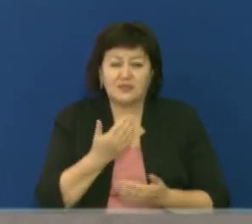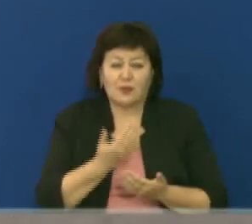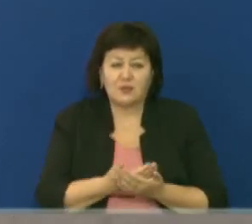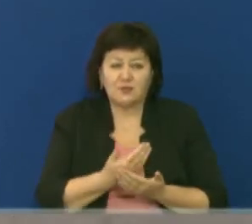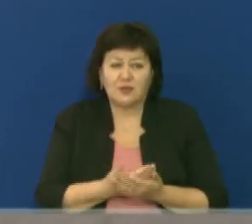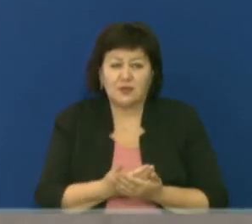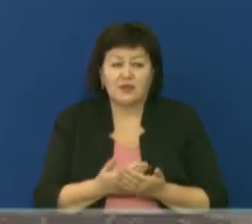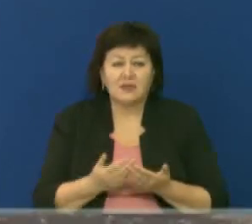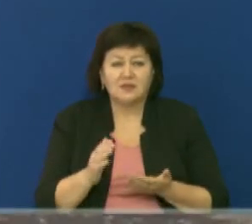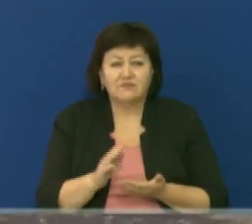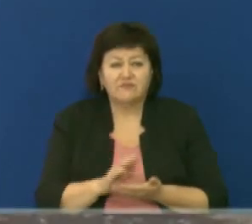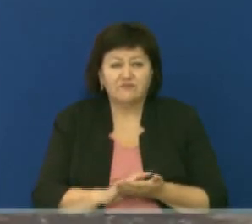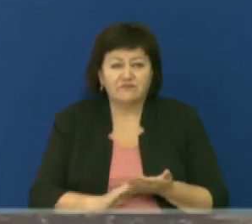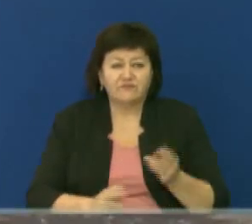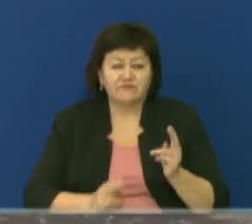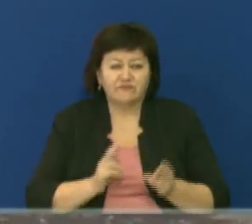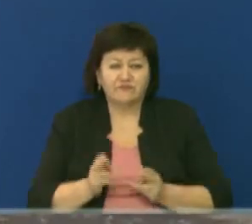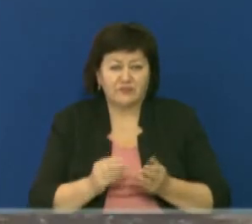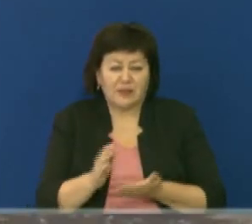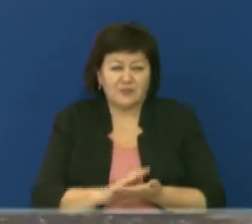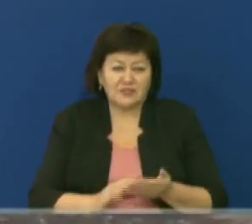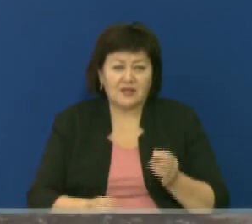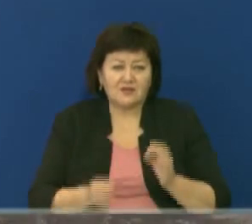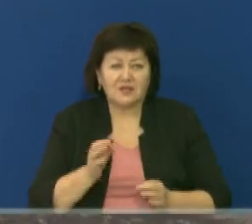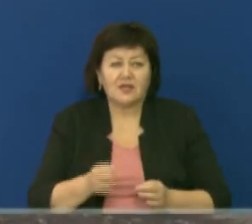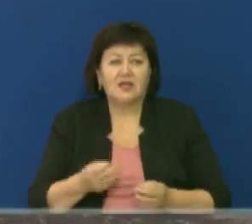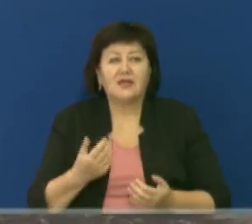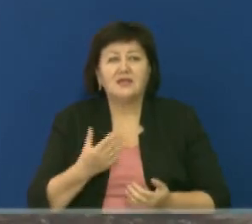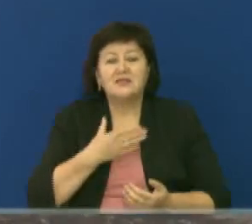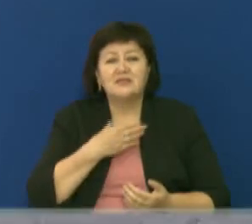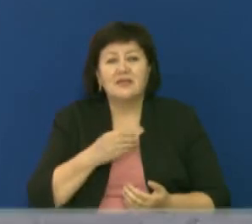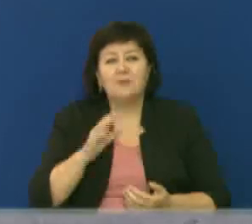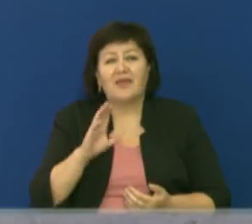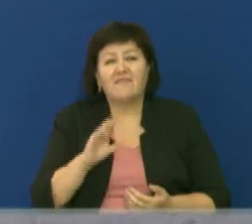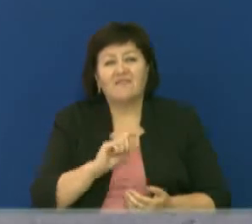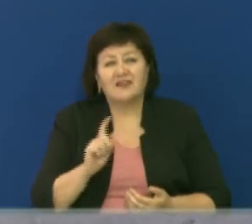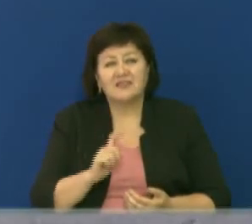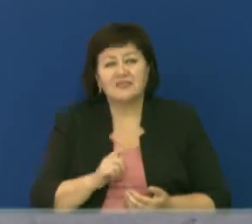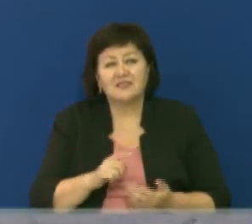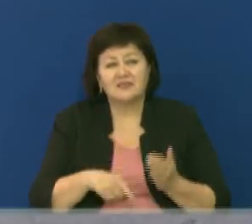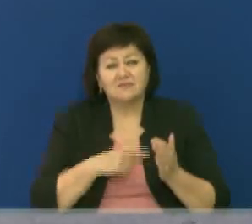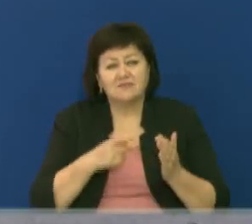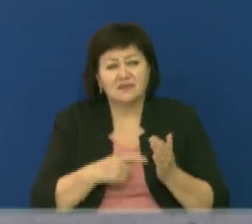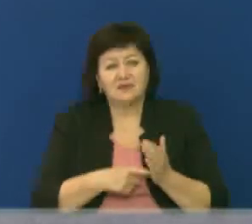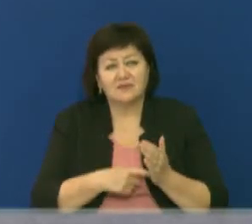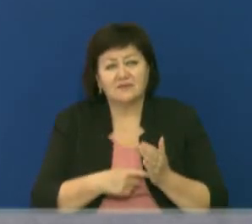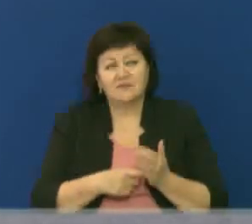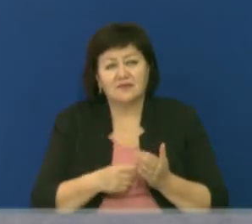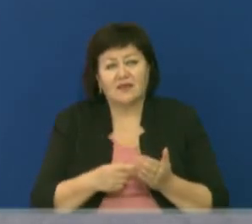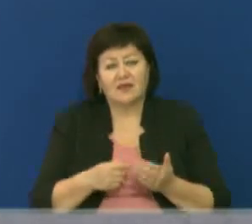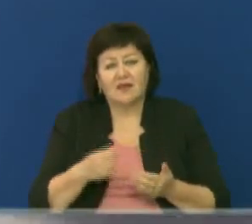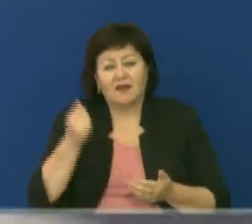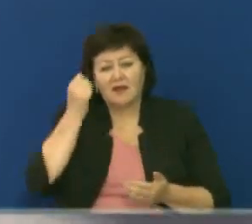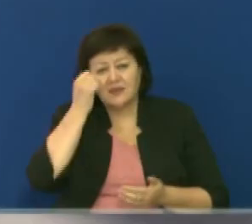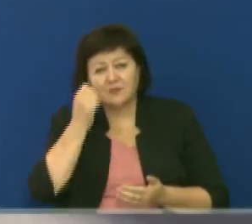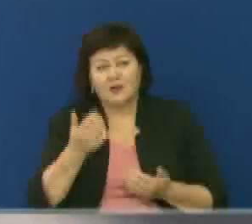Ал 25 және 26 маусымда өткізілуі тиіс Семей бас компаниясының қала әкімдігіне және жолаушылар көлігі және